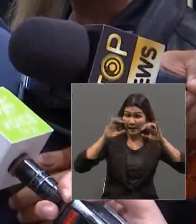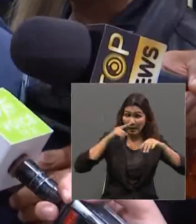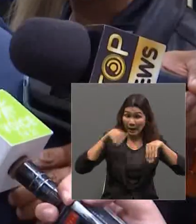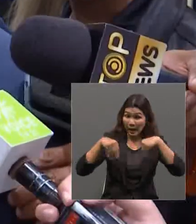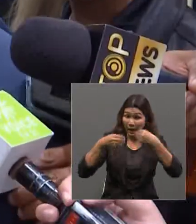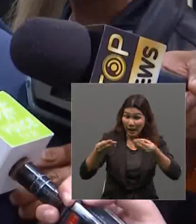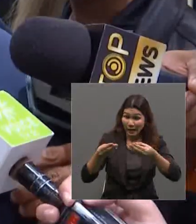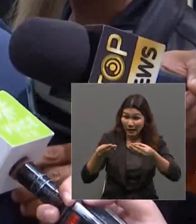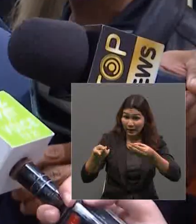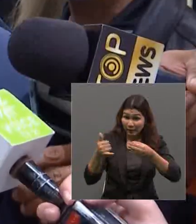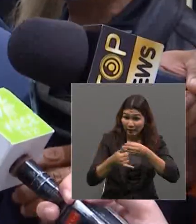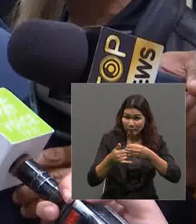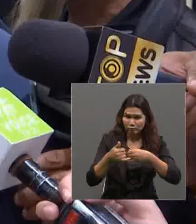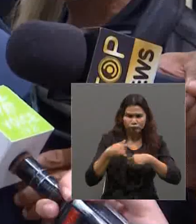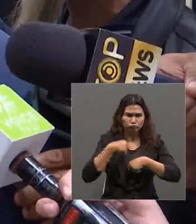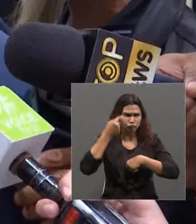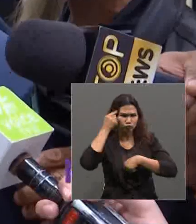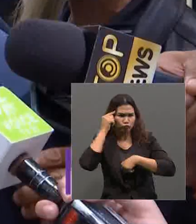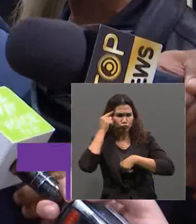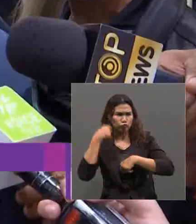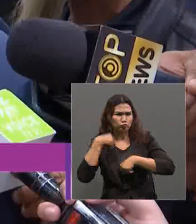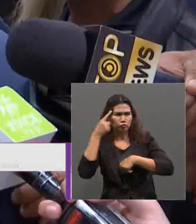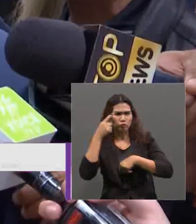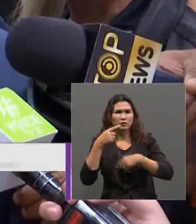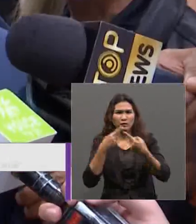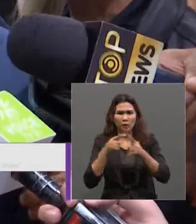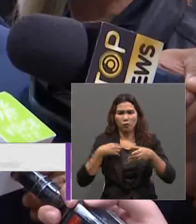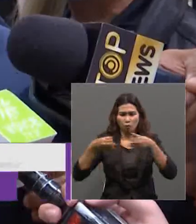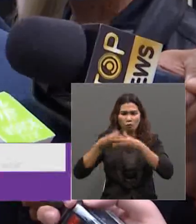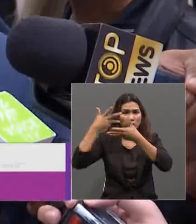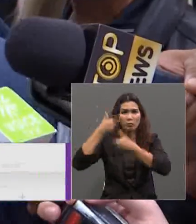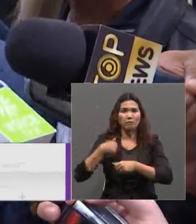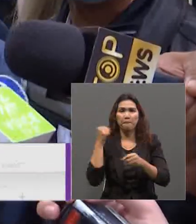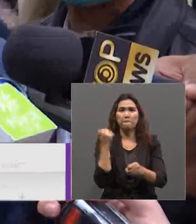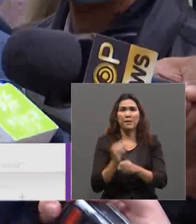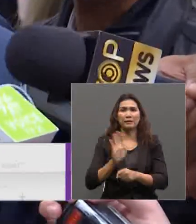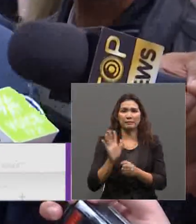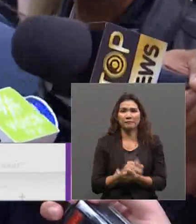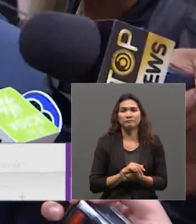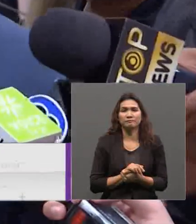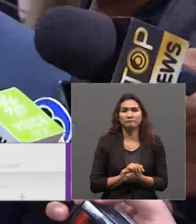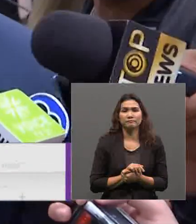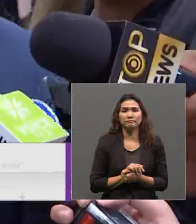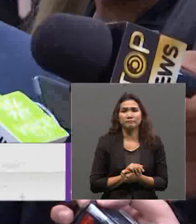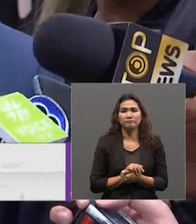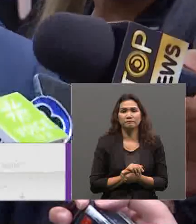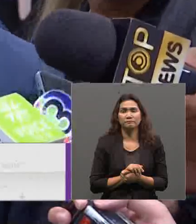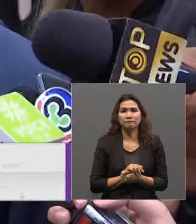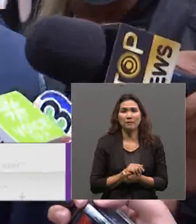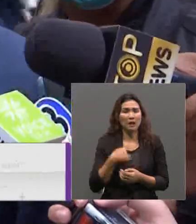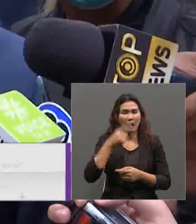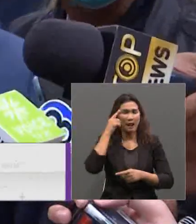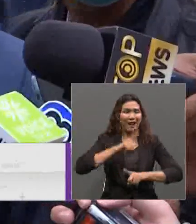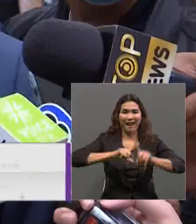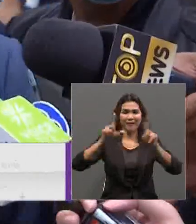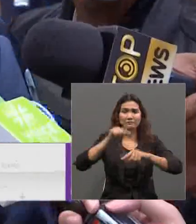องค์ประช ุ มไม่ครบ ผมไม่ทราบแต่ประชาธิปัตย์ไม่ทำอย่างนั้นผมยืนยันล้านเปอร์เซ็นต์นะครับ มันมีการ